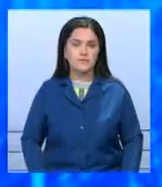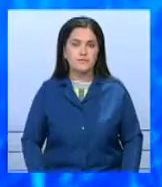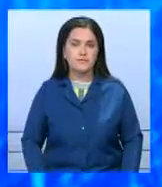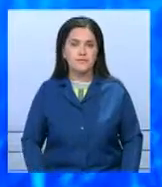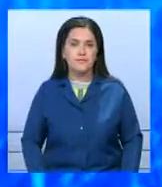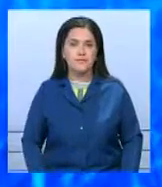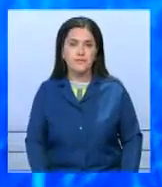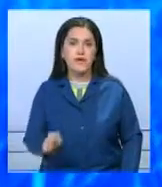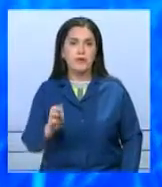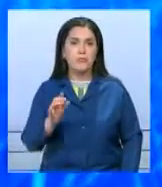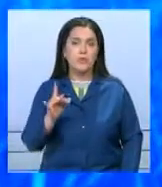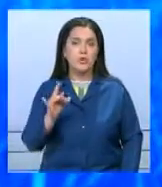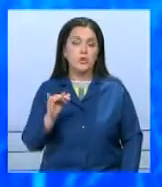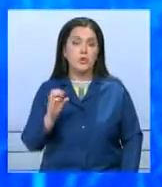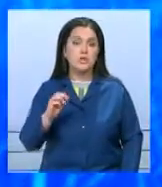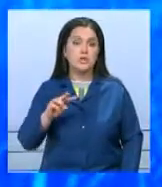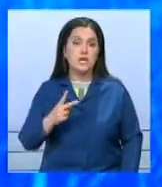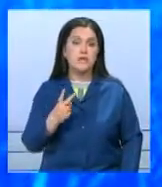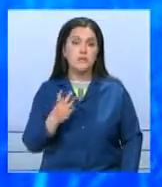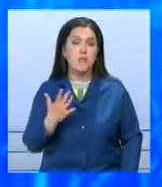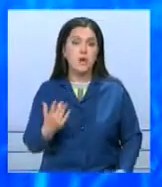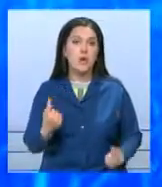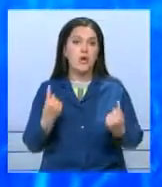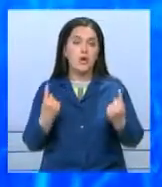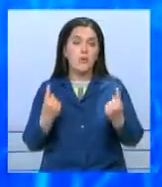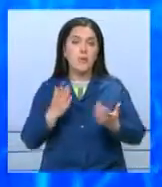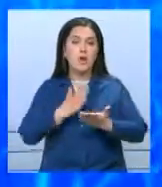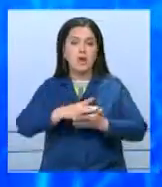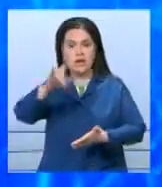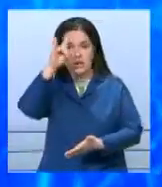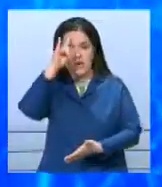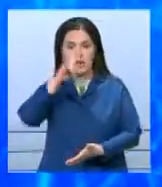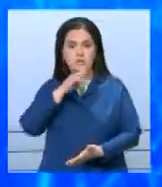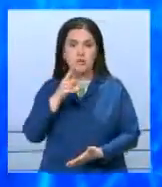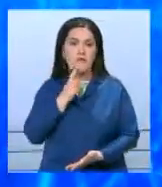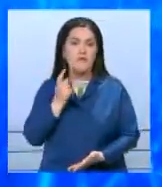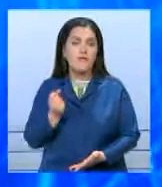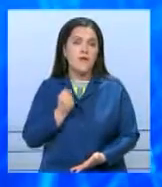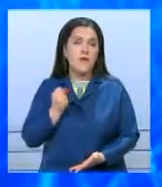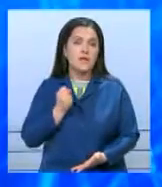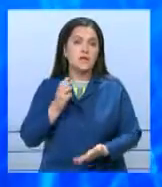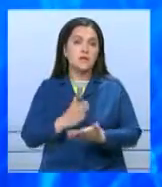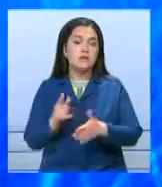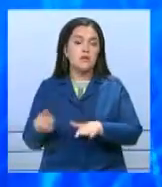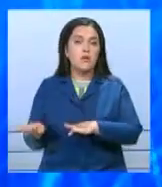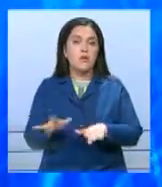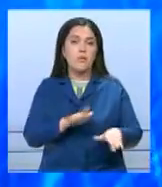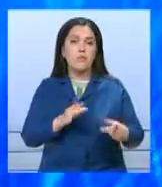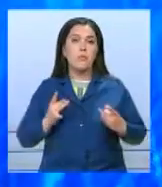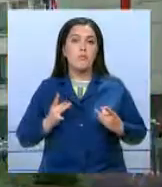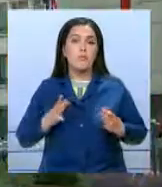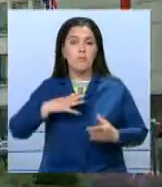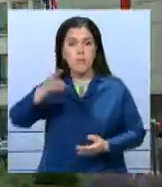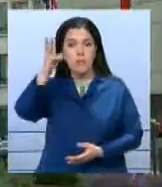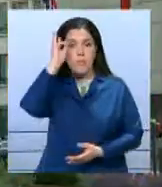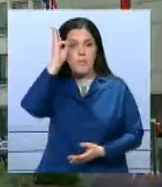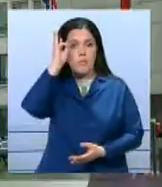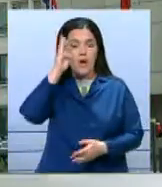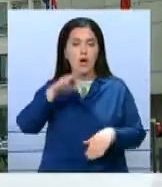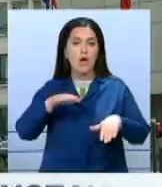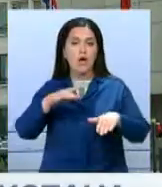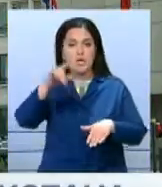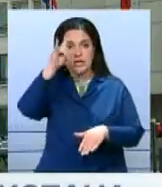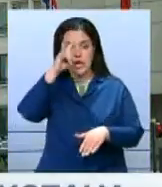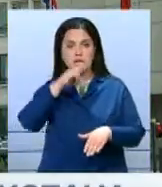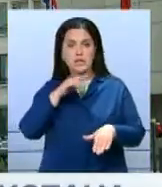в брюсселе отметили 25-летия вооруженных сил казахстана торжественное мероприятие было организовано посольством нашей страны в бельгии